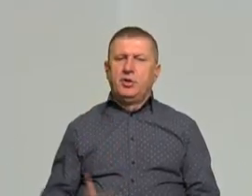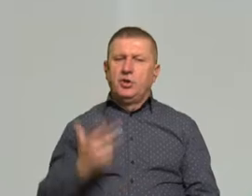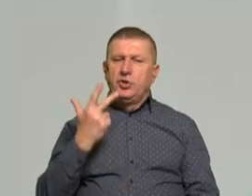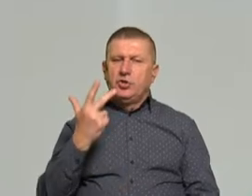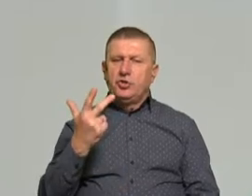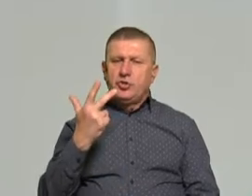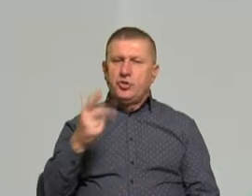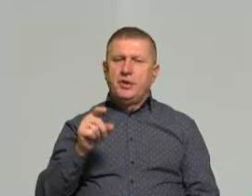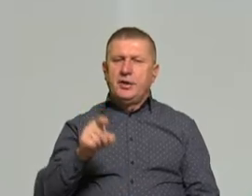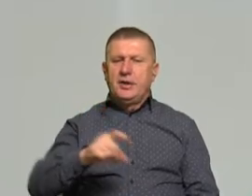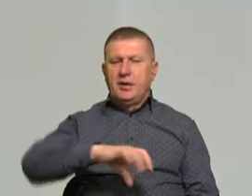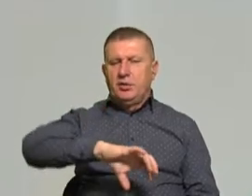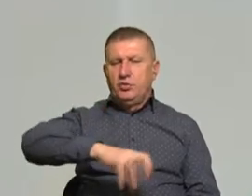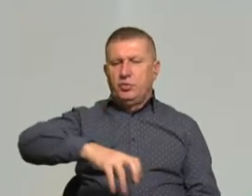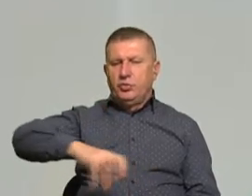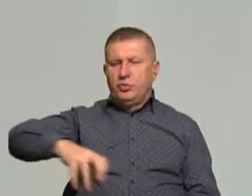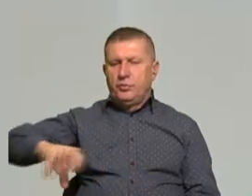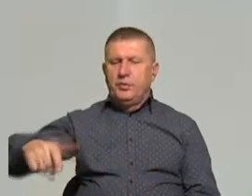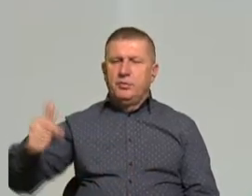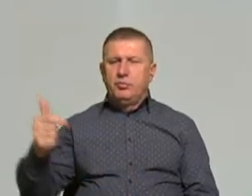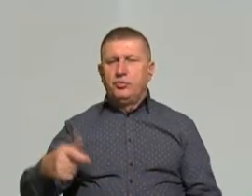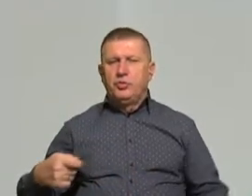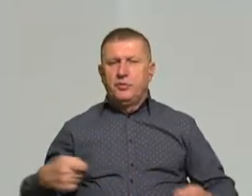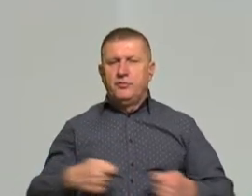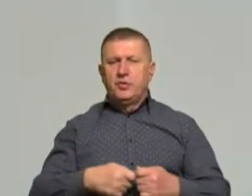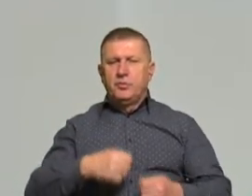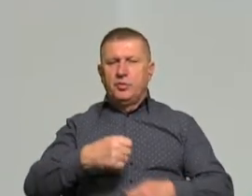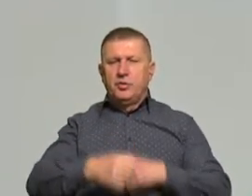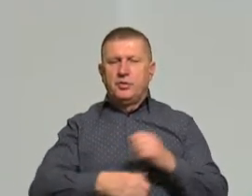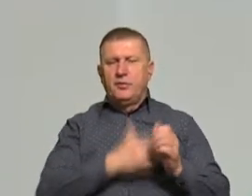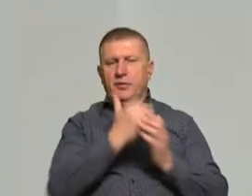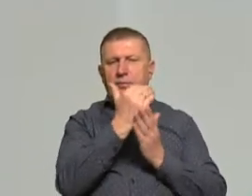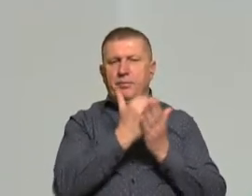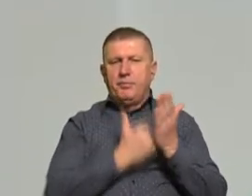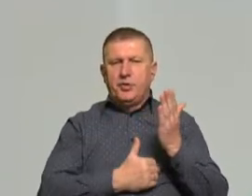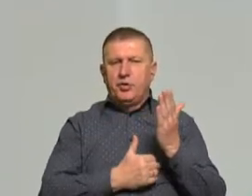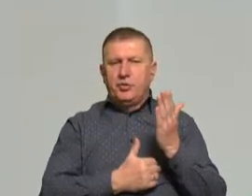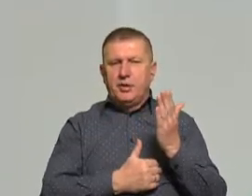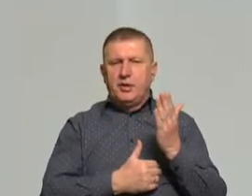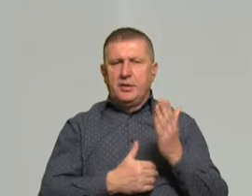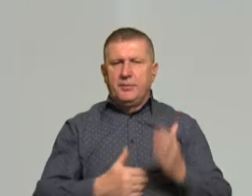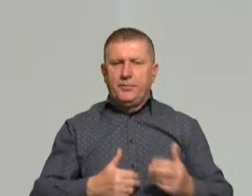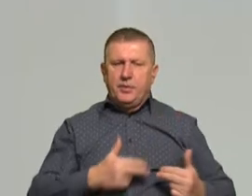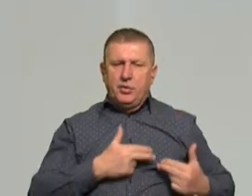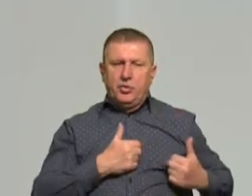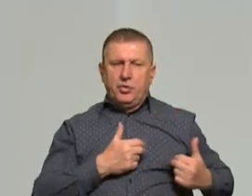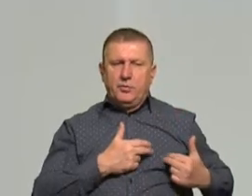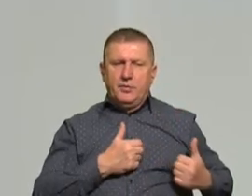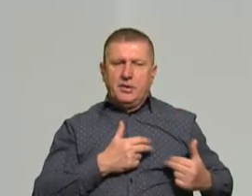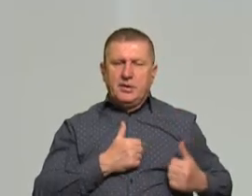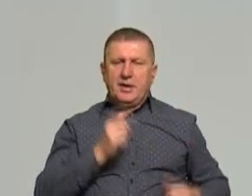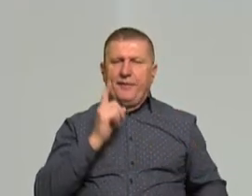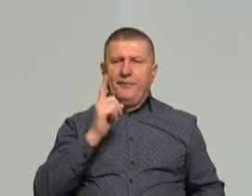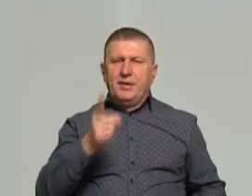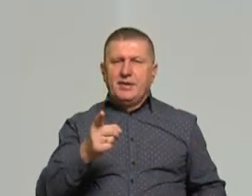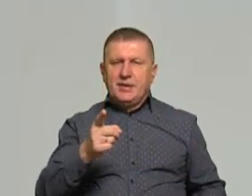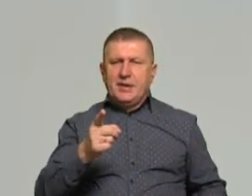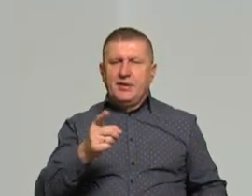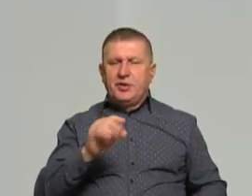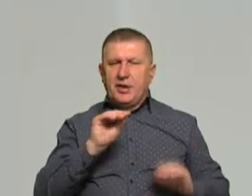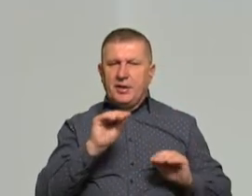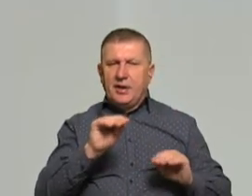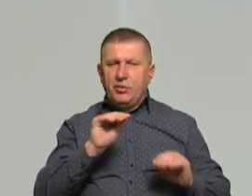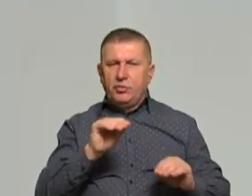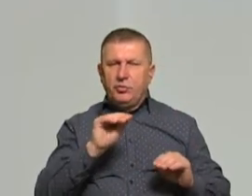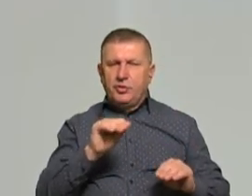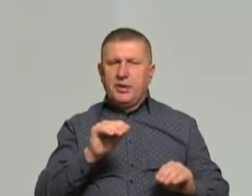sobą współpracować. W kontekście akademickości powiem tak, programy, oczywiście, że komisja akredytacyjna wyznacza pewne standardy nauczania,